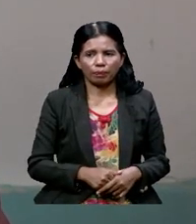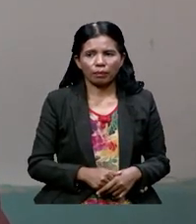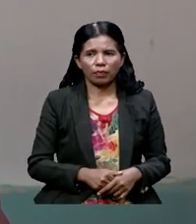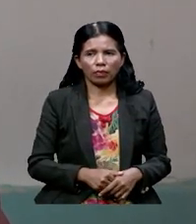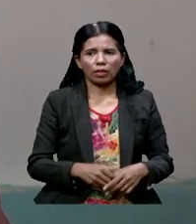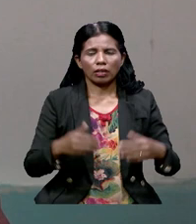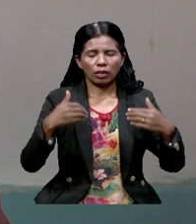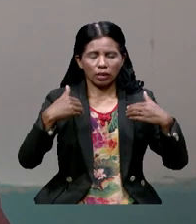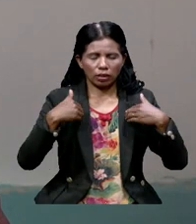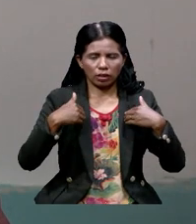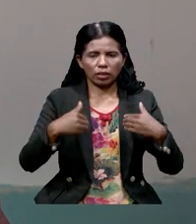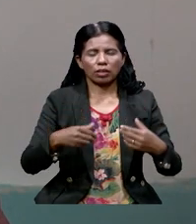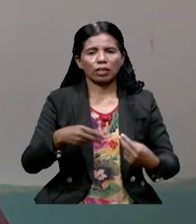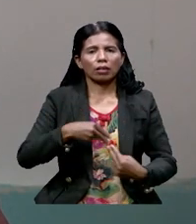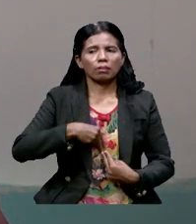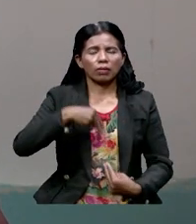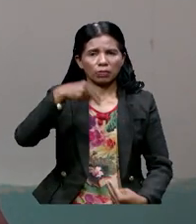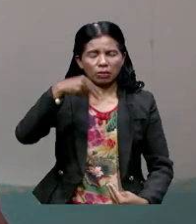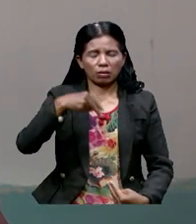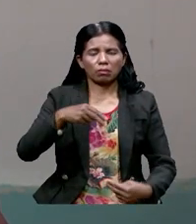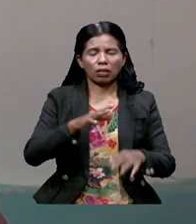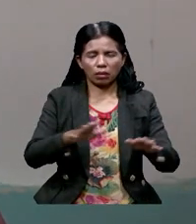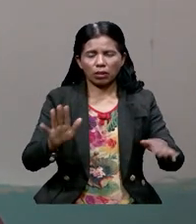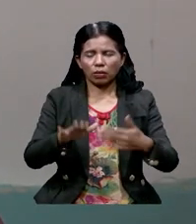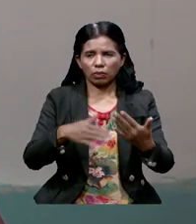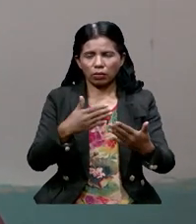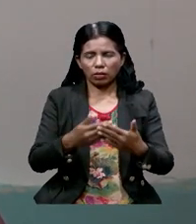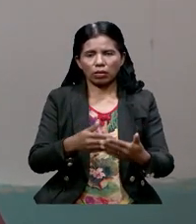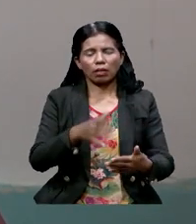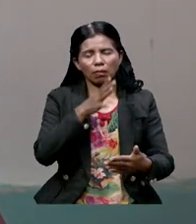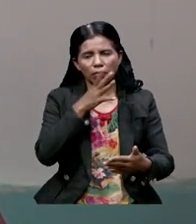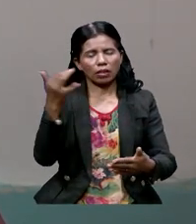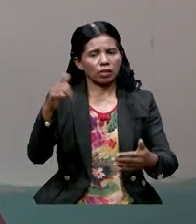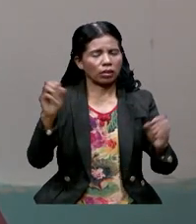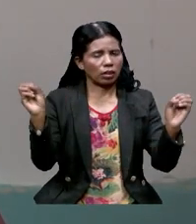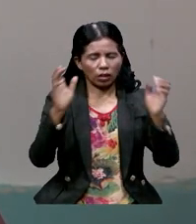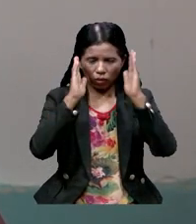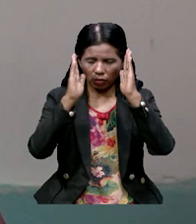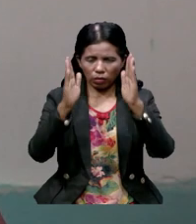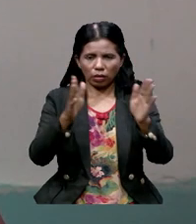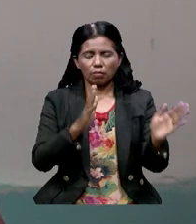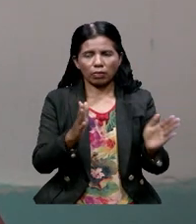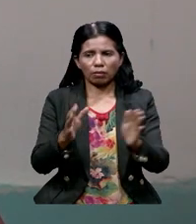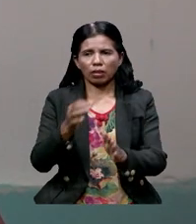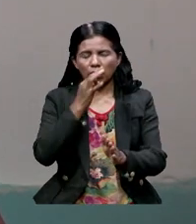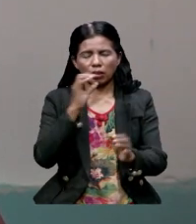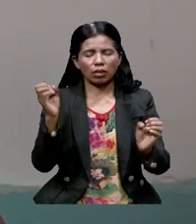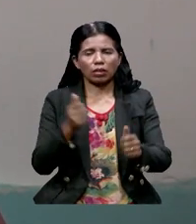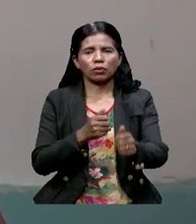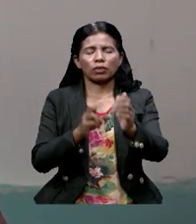hamosu ya mal nutrisan ba la barsira pois inansira la mula tau ya preparai hane la tuir